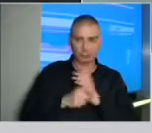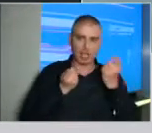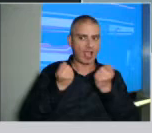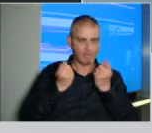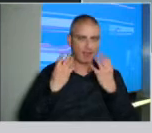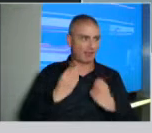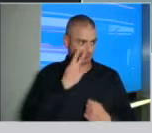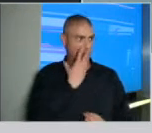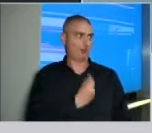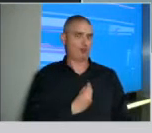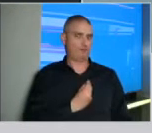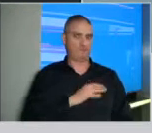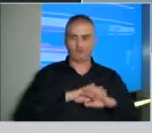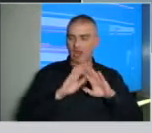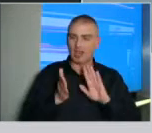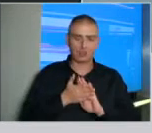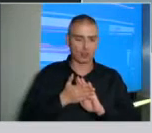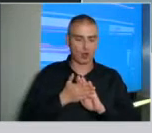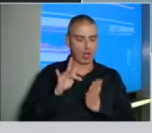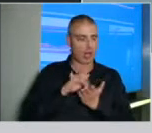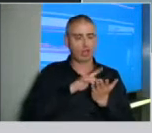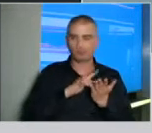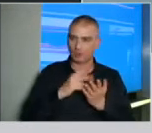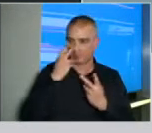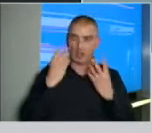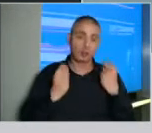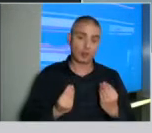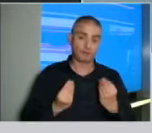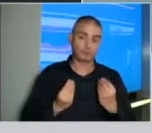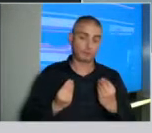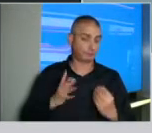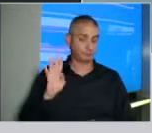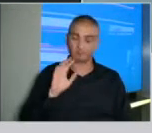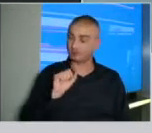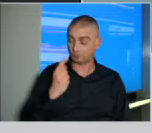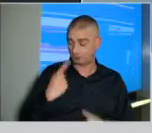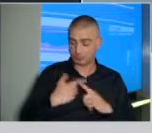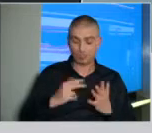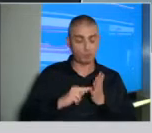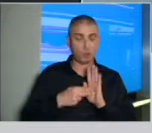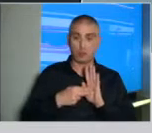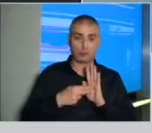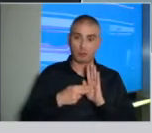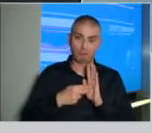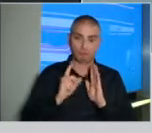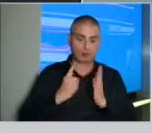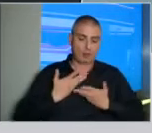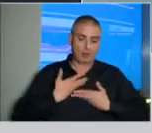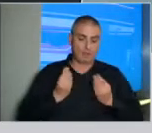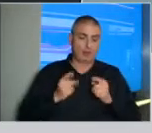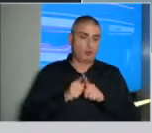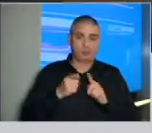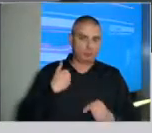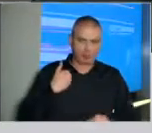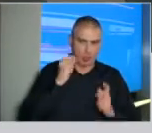אתה רואה כן, זה נראה טוב. את כל הלוקיישנים, זה נראה טוב, כן, ובצלאל סמוטריץ' עד היום בפוליטיקה, לא קיבל דבר כזה.